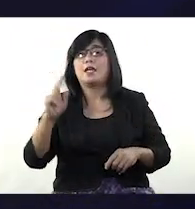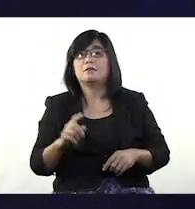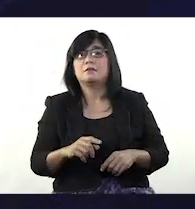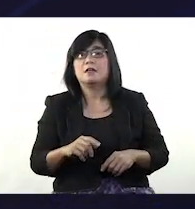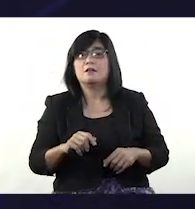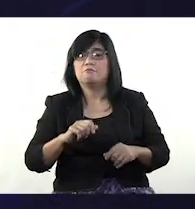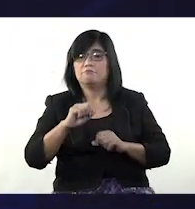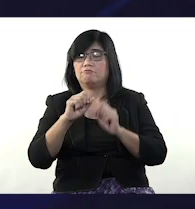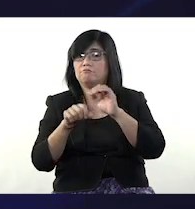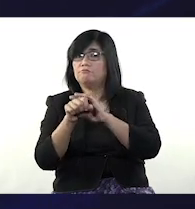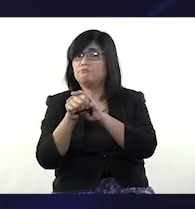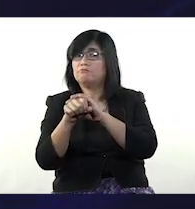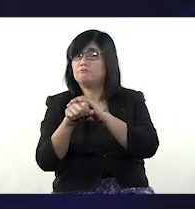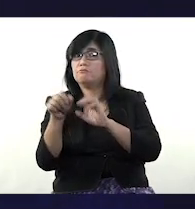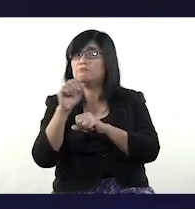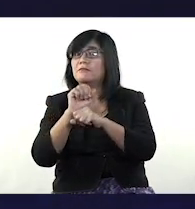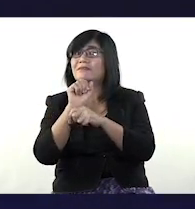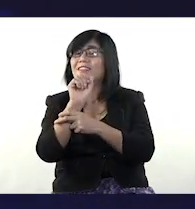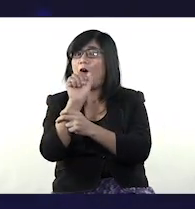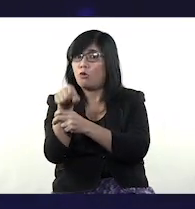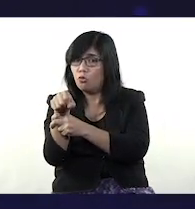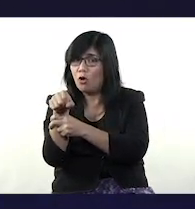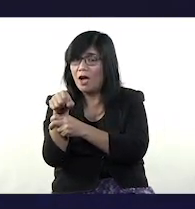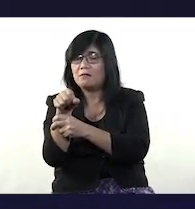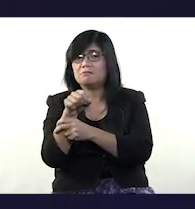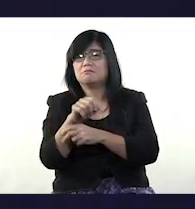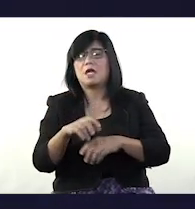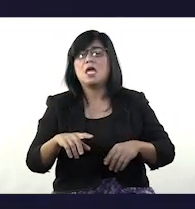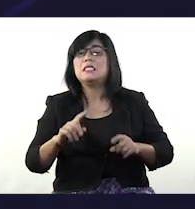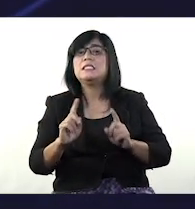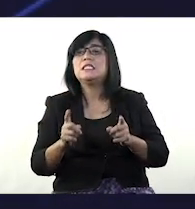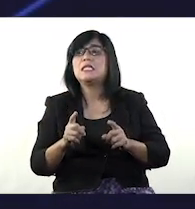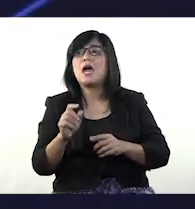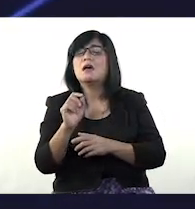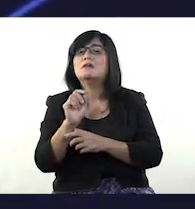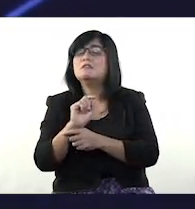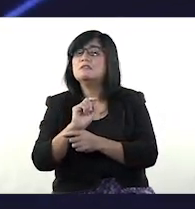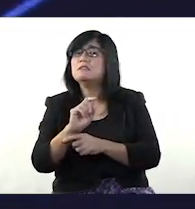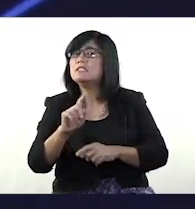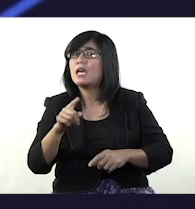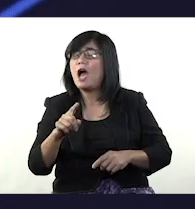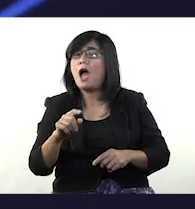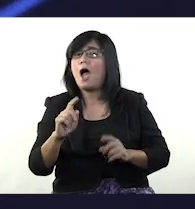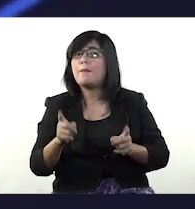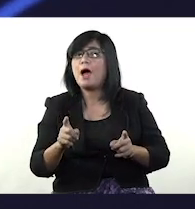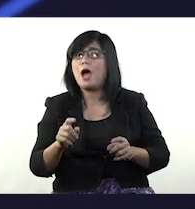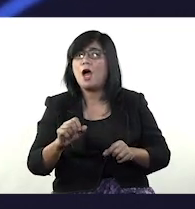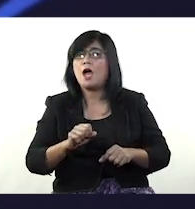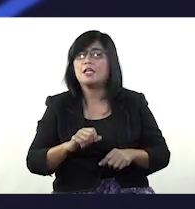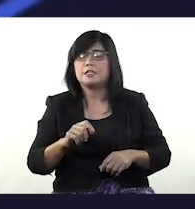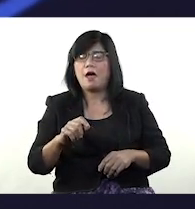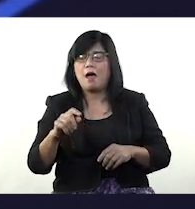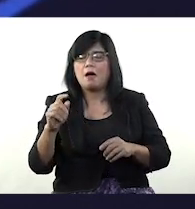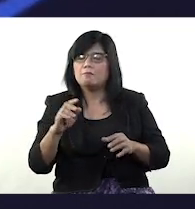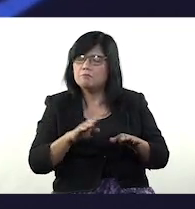jika kau beriman jika engkau Melaka dengan tekun ada kekuasaan Tuhan yang turun atasmu sehingga